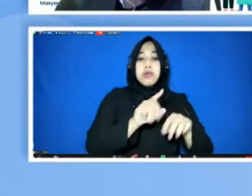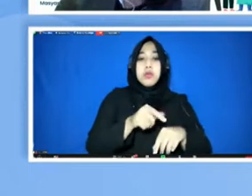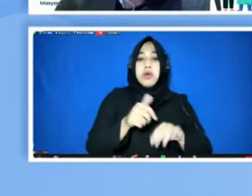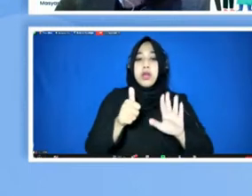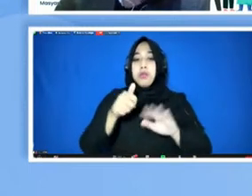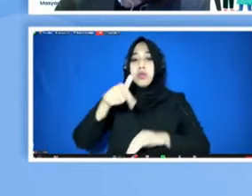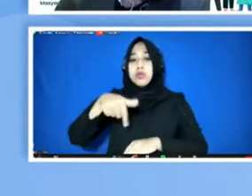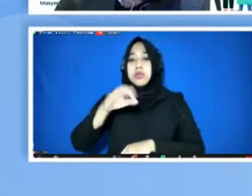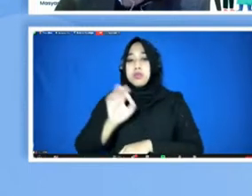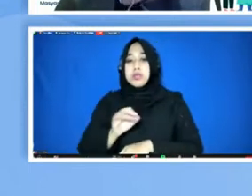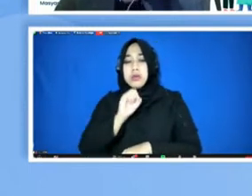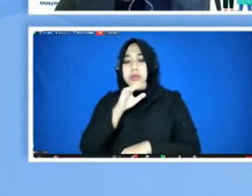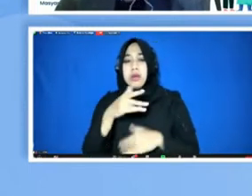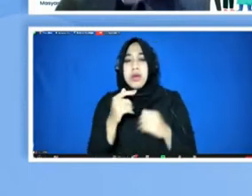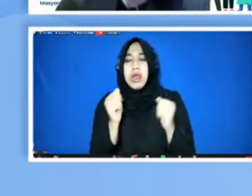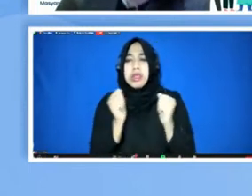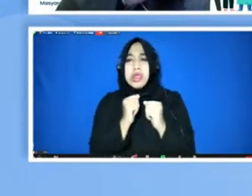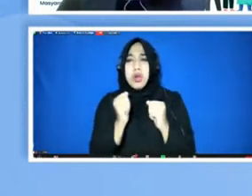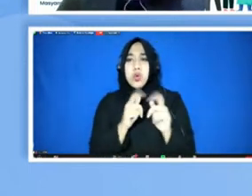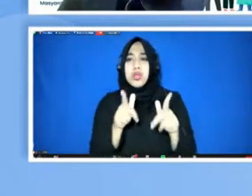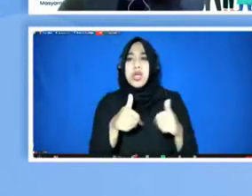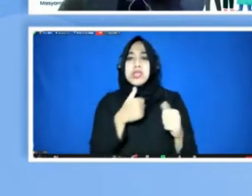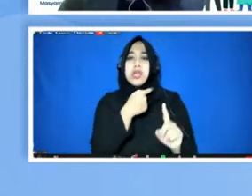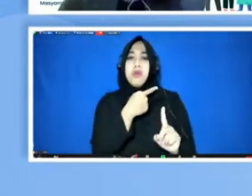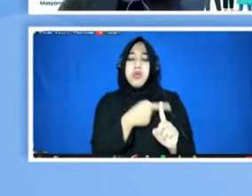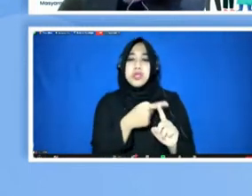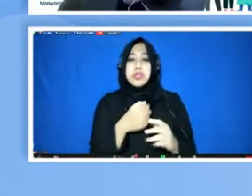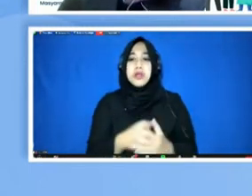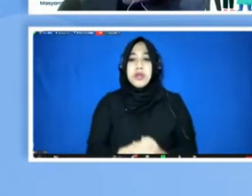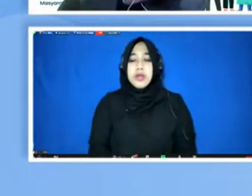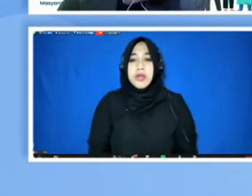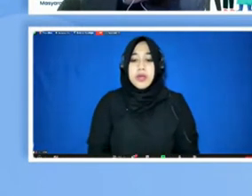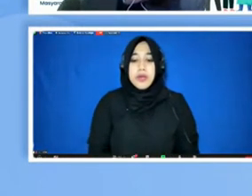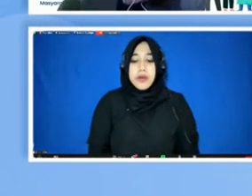13,67% mengatakan takut hasilnya positif.